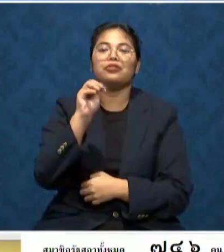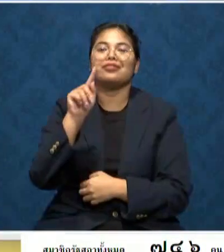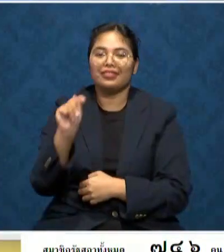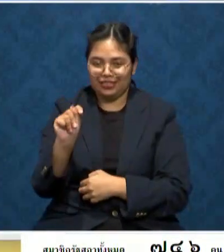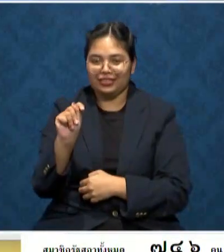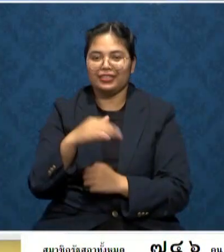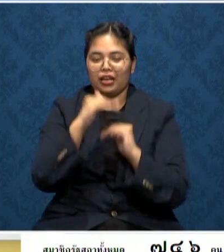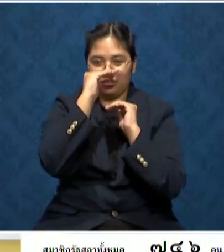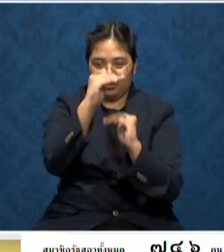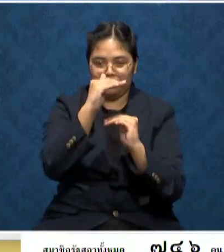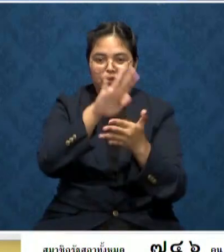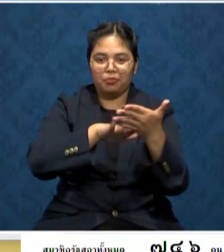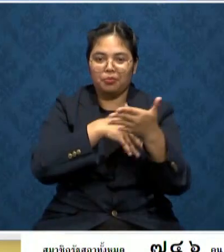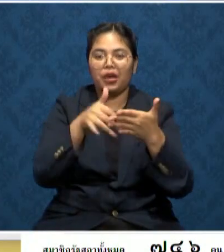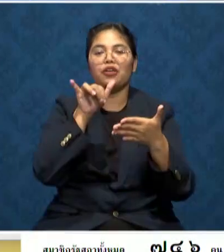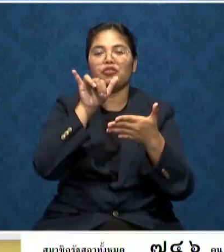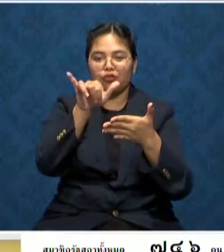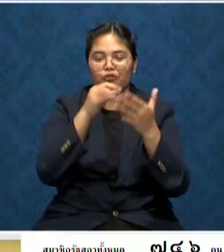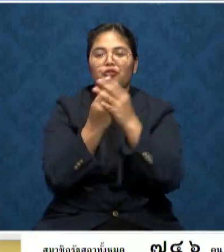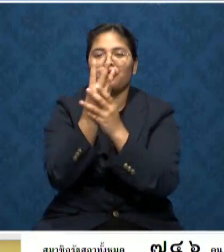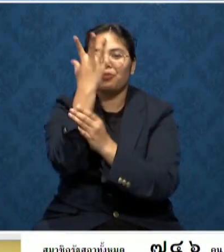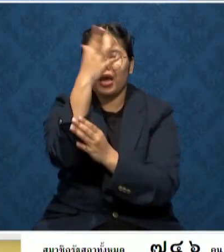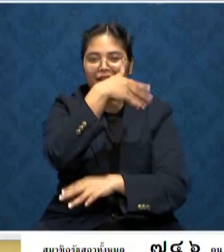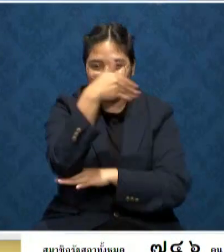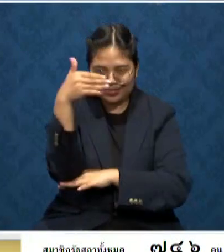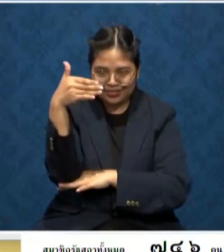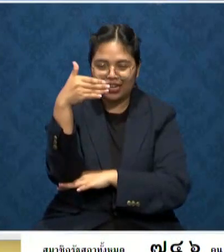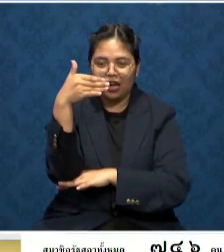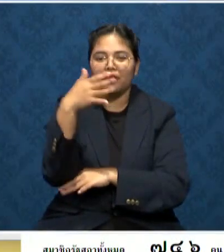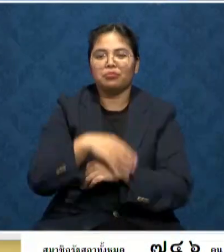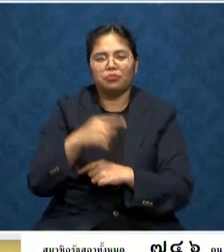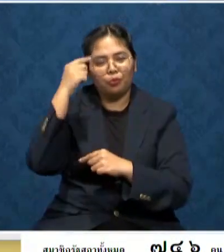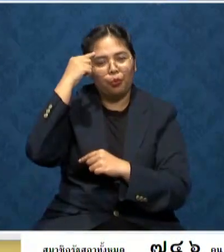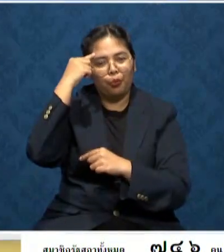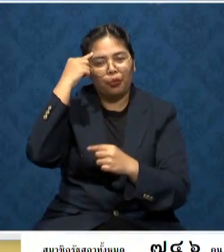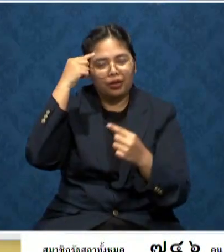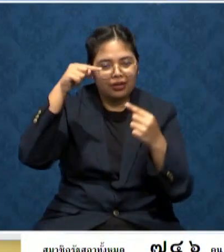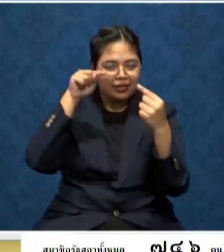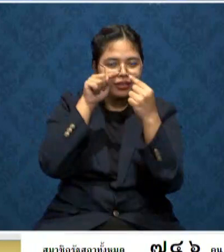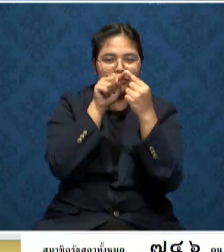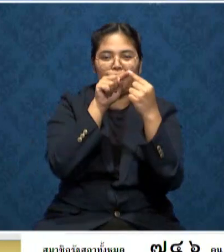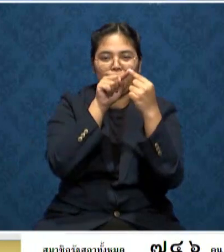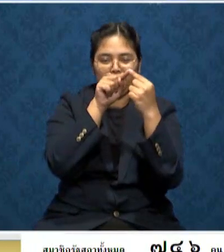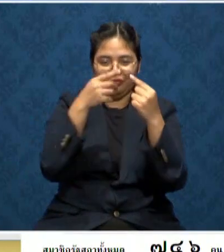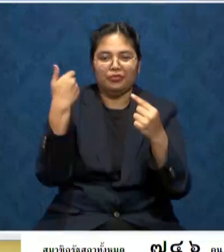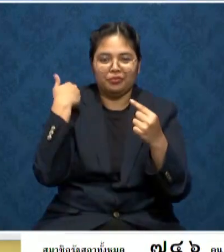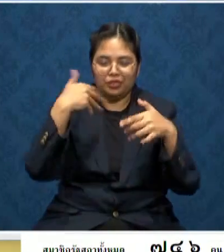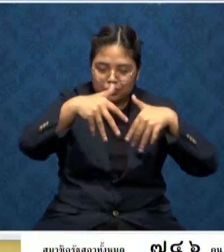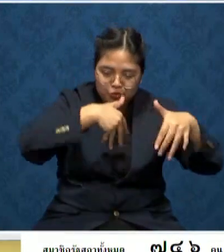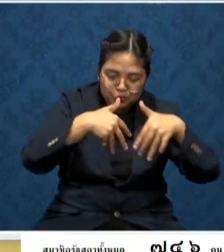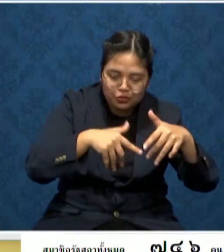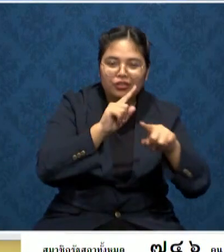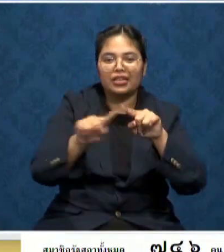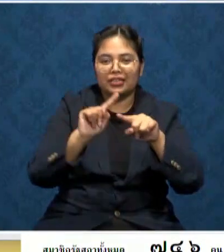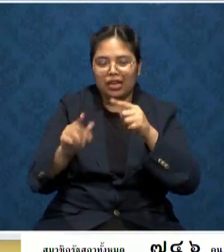ควรกำหนดยุทธศาตร์ต้อนไม้แห่งชาติเพื่อจะสร้างวิสัยทัิรวมของคนทกภาคส่วนทุกคนทุกชุมชนท้อง